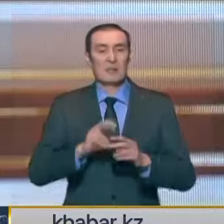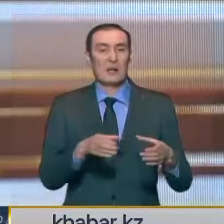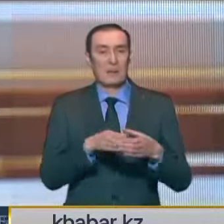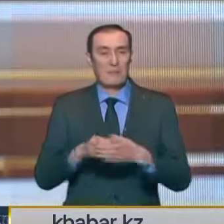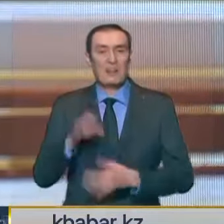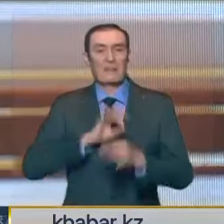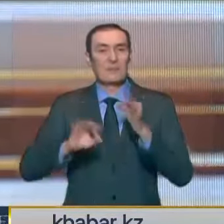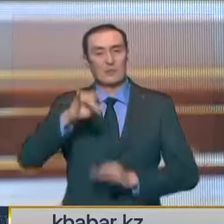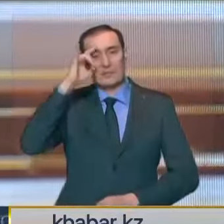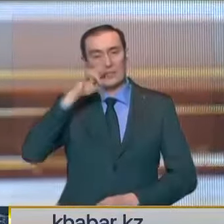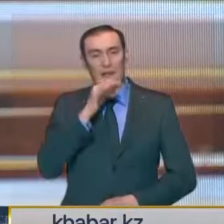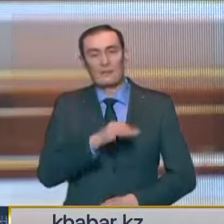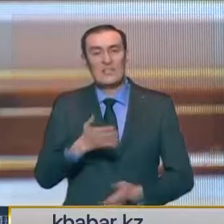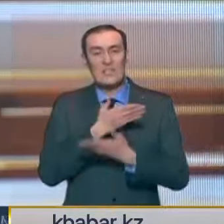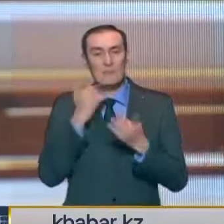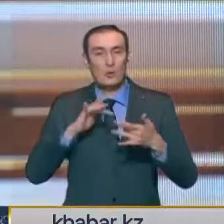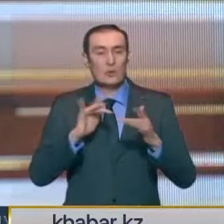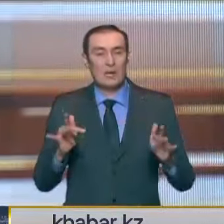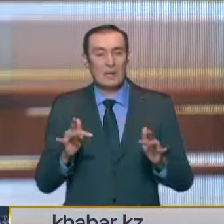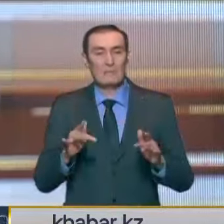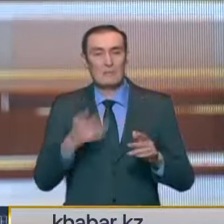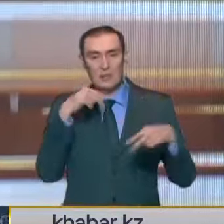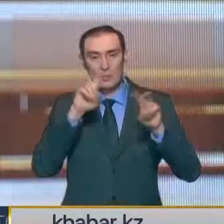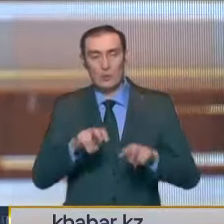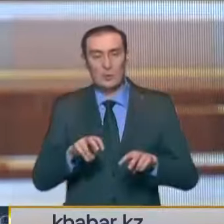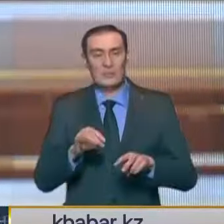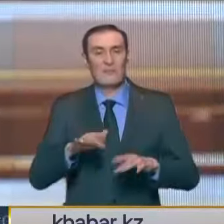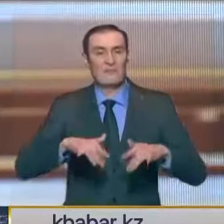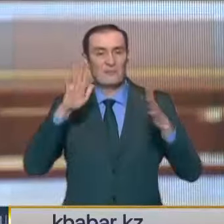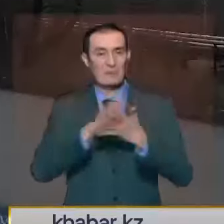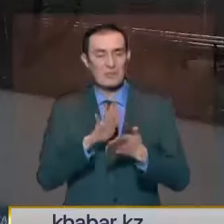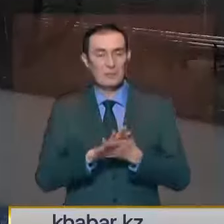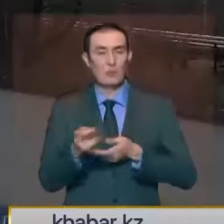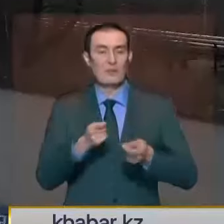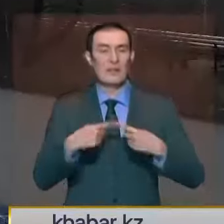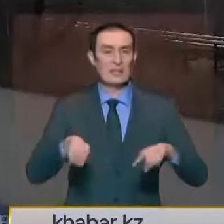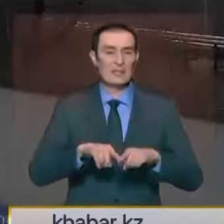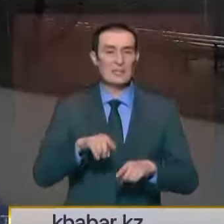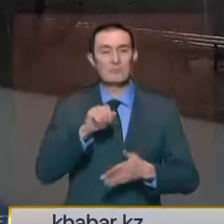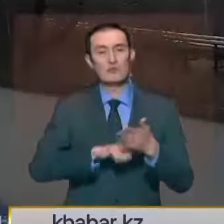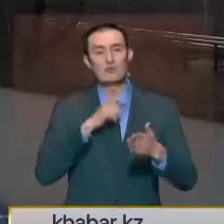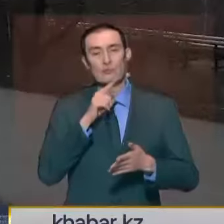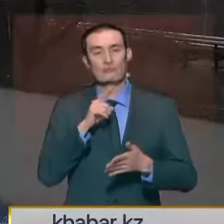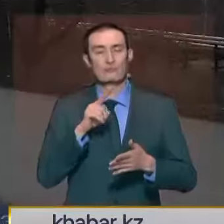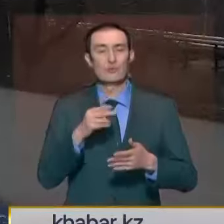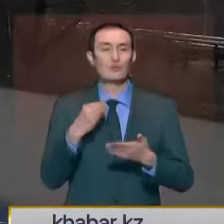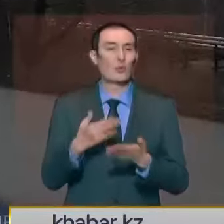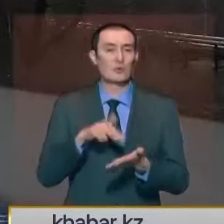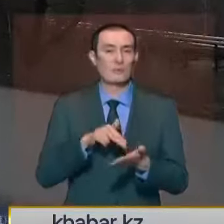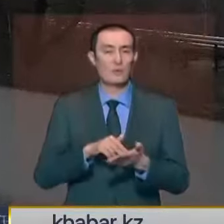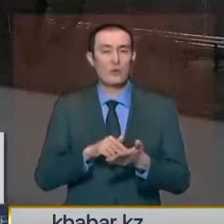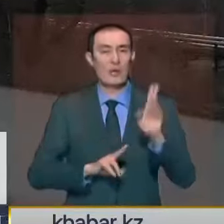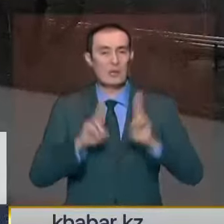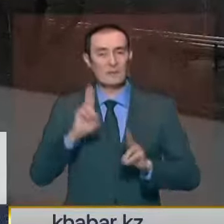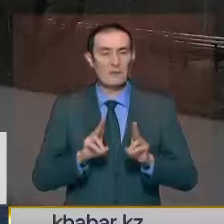вко не имеет систем онлайн мониторинга по контролю за выбросами руководители организации ссылаются на дороговизну оборудование по стандартам